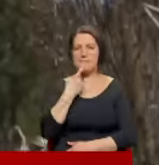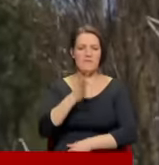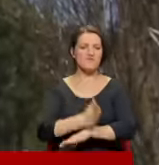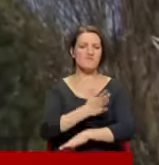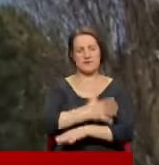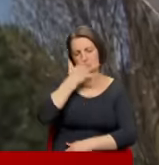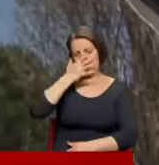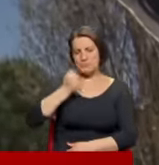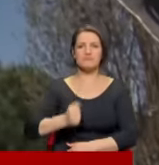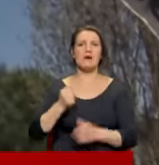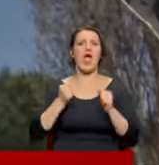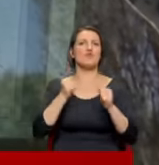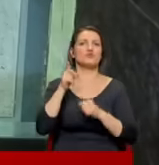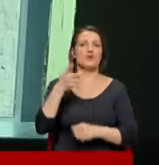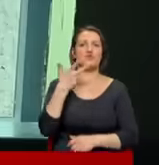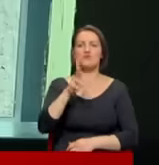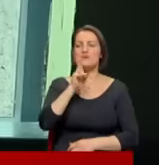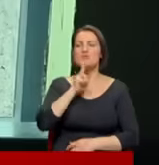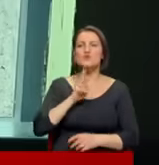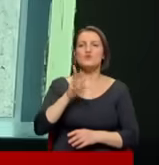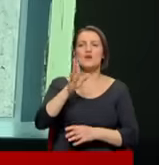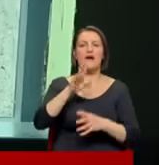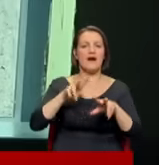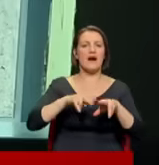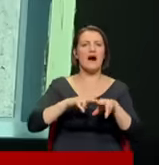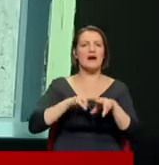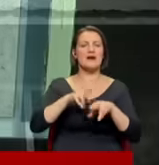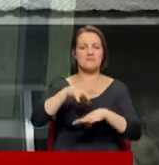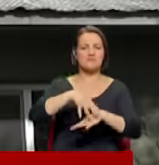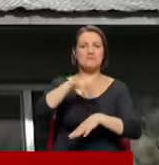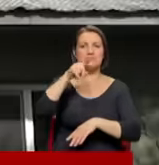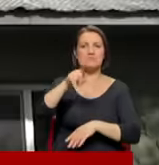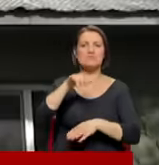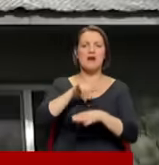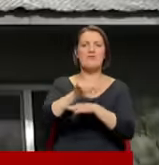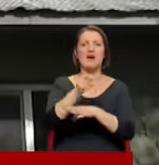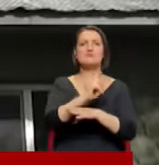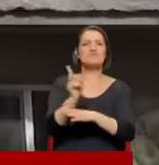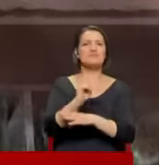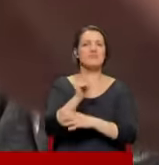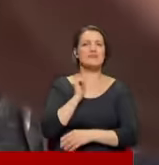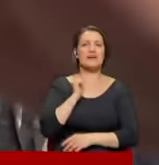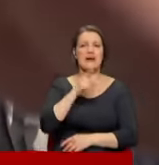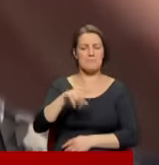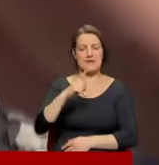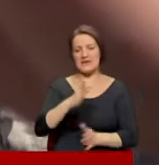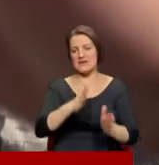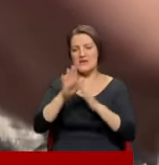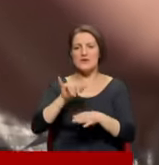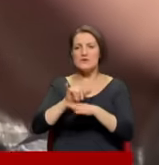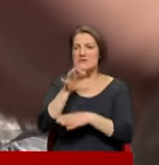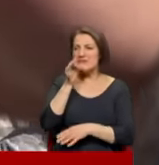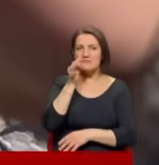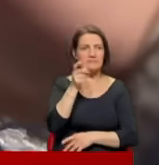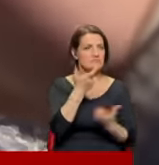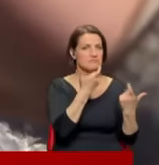vatan nöbetinde. Erzurum'da 3200 rakımdaki Karga Pazarı Dağı'na kurulan hava radar üstündeki askerler bir yandan kuş